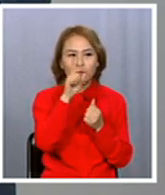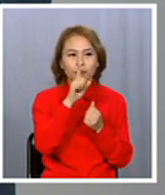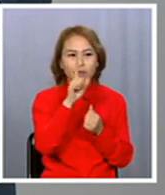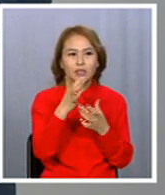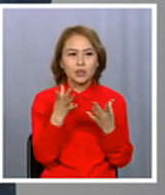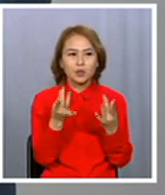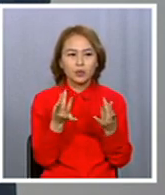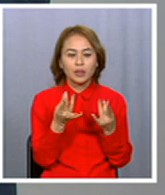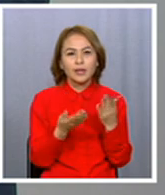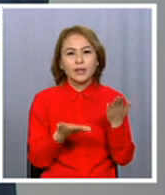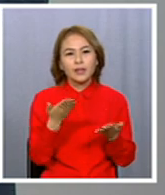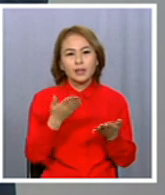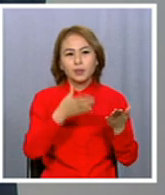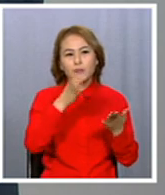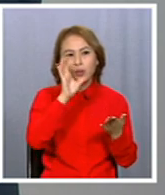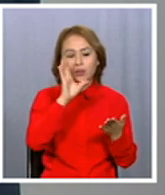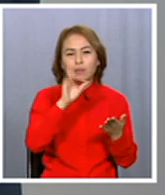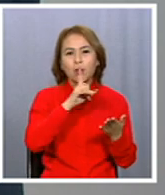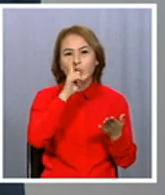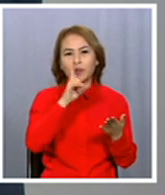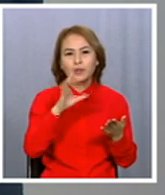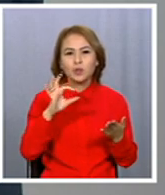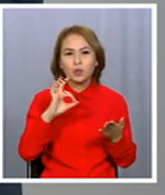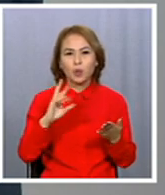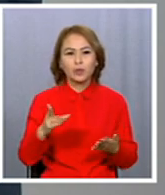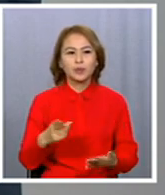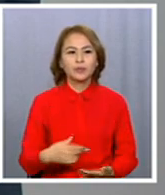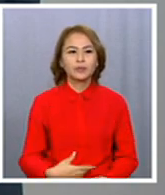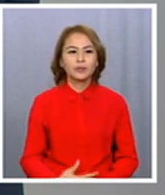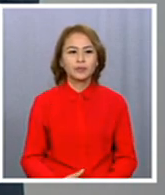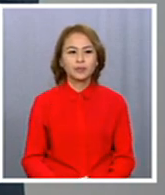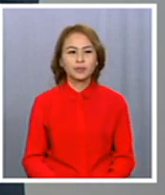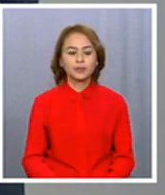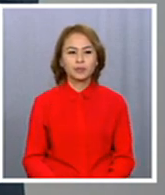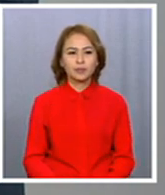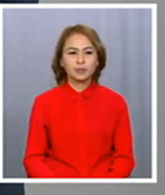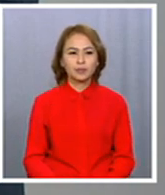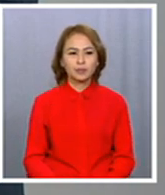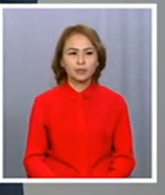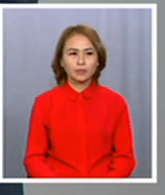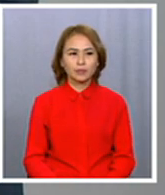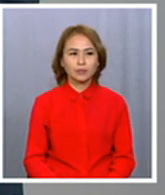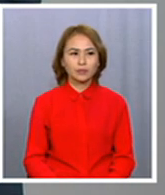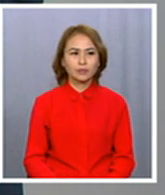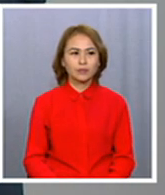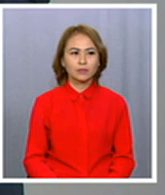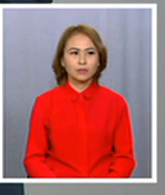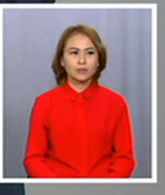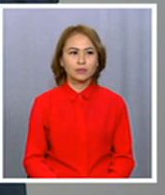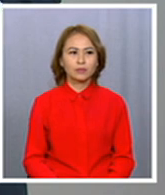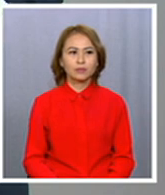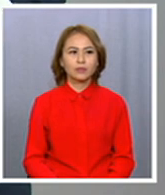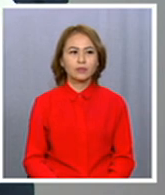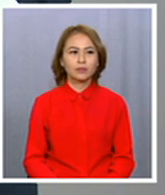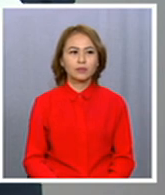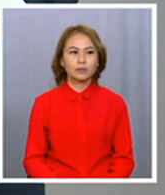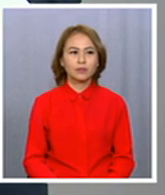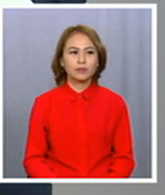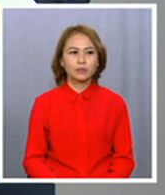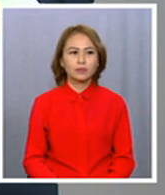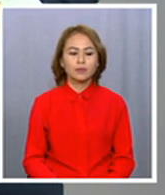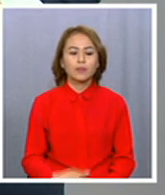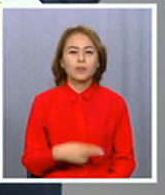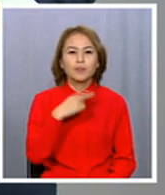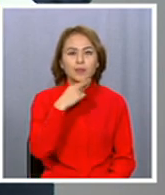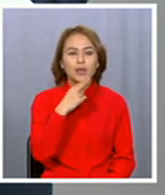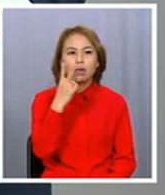морковь сырую или пьет морковный сок. Молодцы! А сейчас